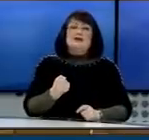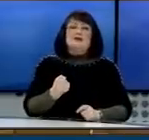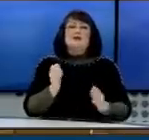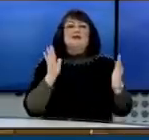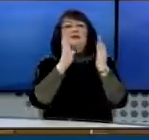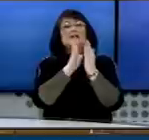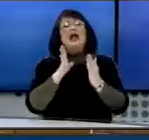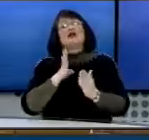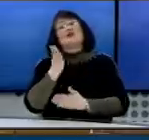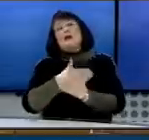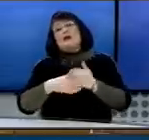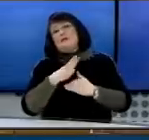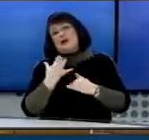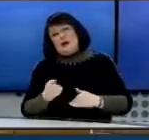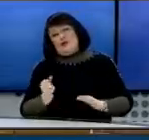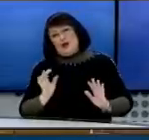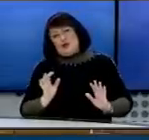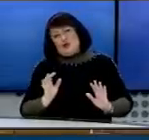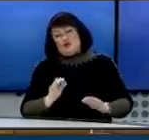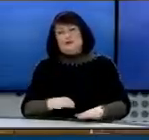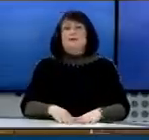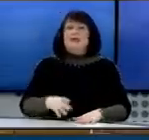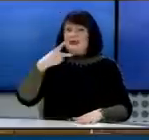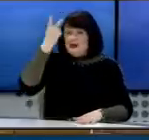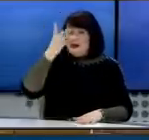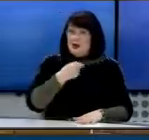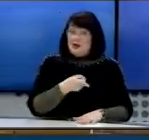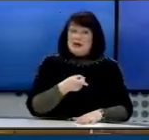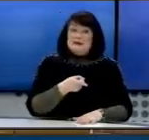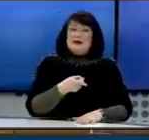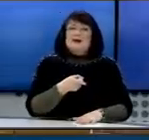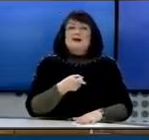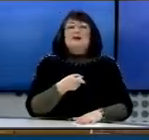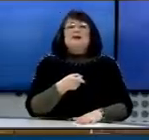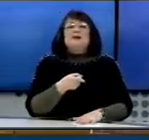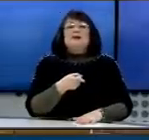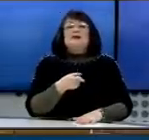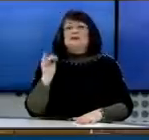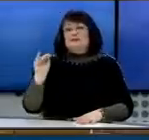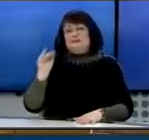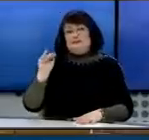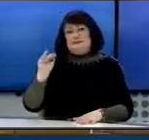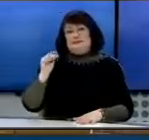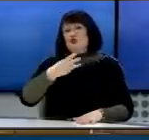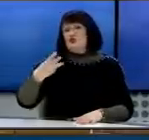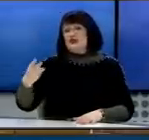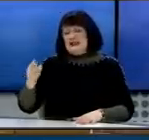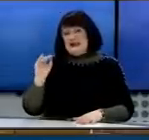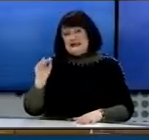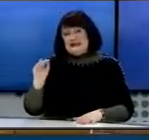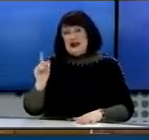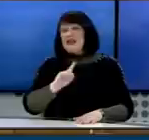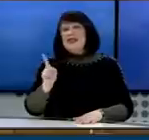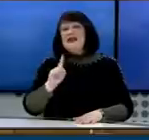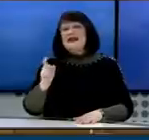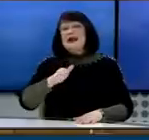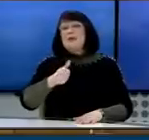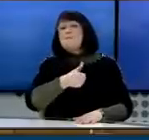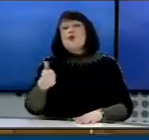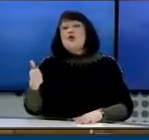στα άτομα με αναπηρία. Τα δικαιώματα λοιπόν, κύριοι της αξιωματικής αντιπολίτευσης, δεν είναι μόνο